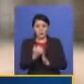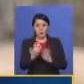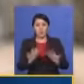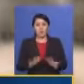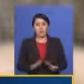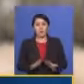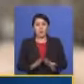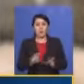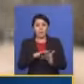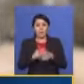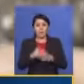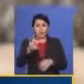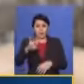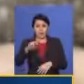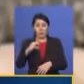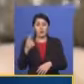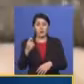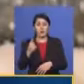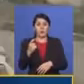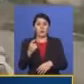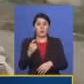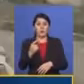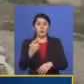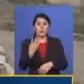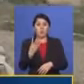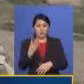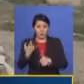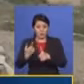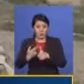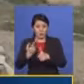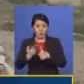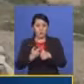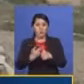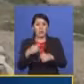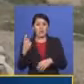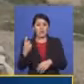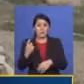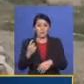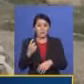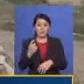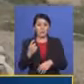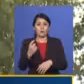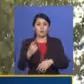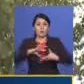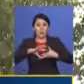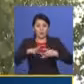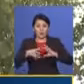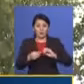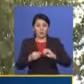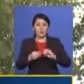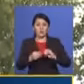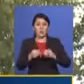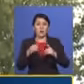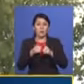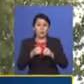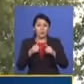елді мекендердің әлеуметтік экономикалық жағдайы 4 блок бойынша анықталды. Олардың экономикалық бала туу көрсеткіштері, инфрақұрылымды